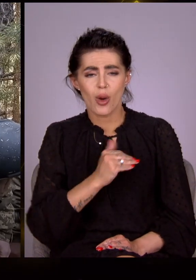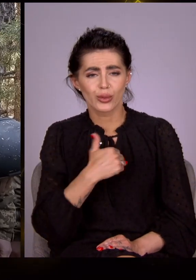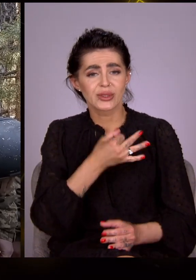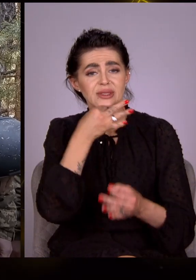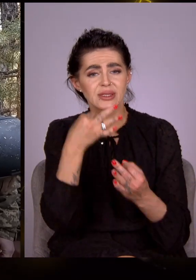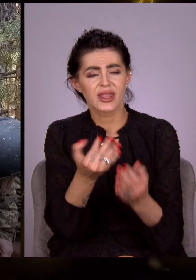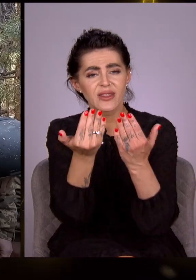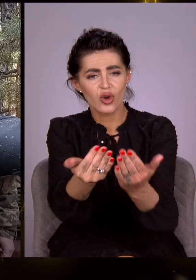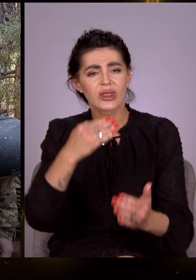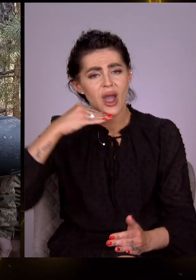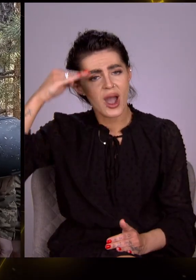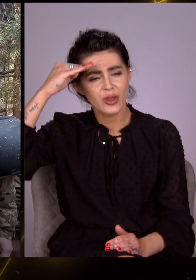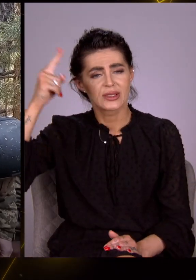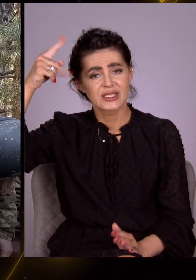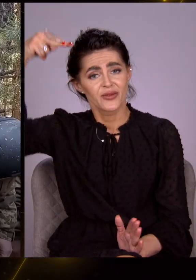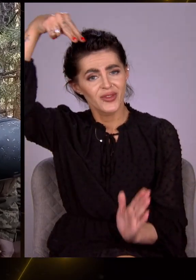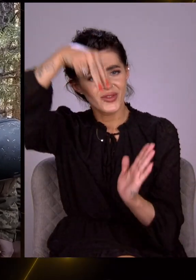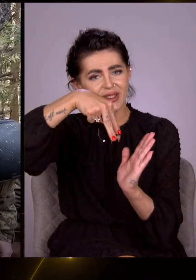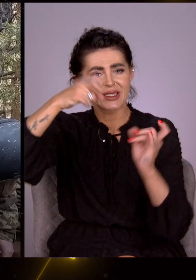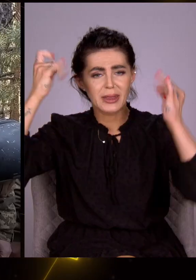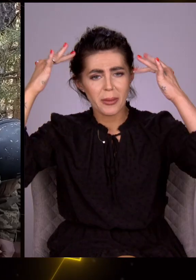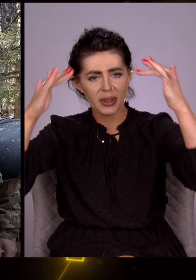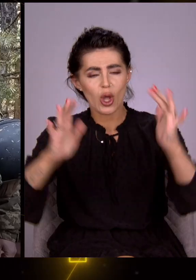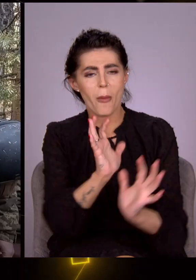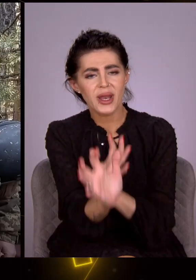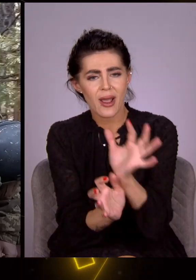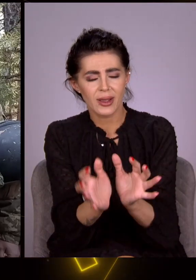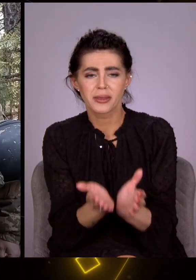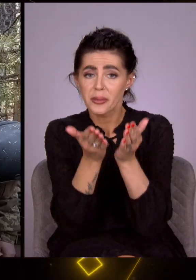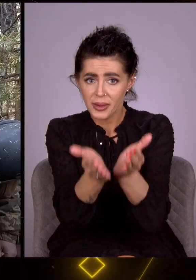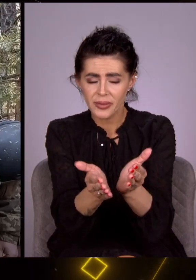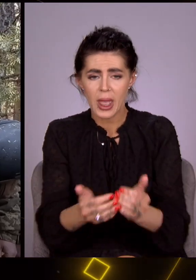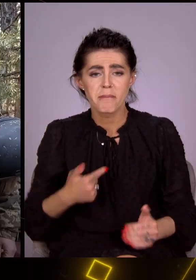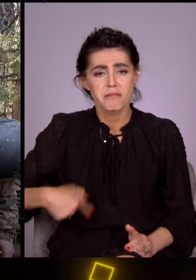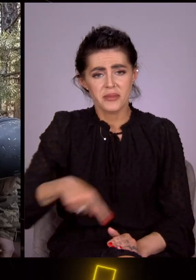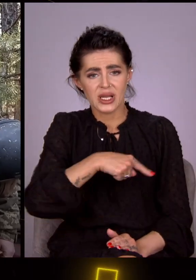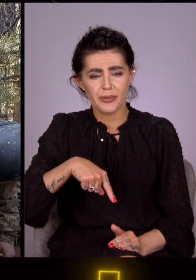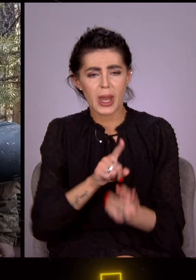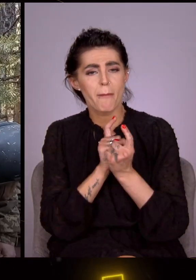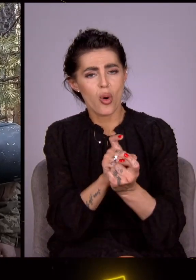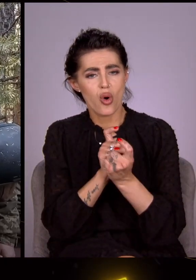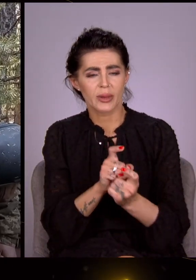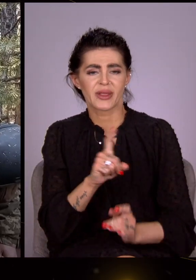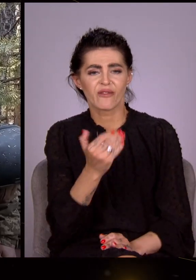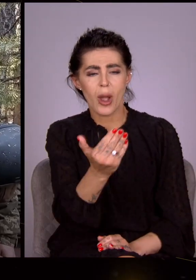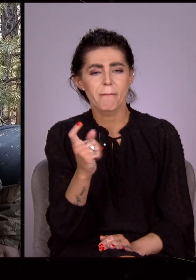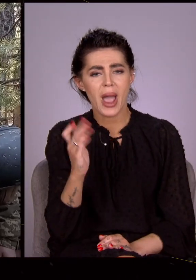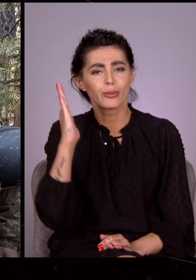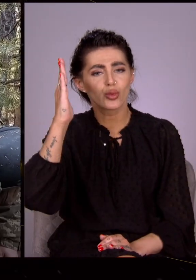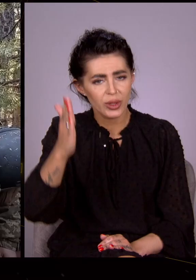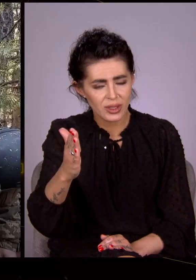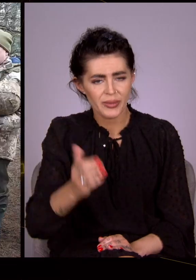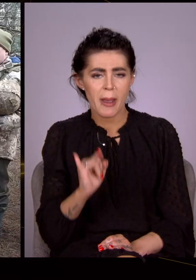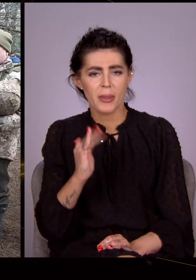тато дивиться на тебе з небес і оберігає тебе. А ми боремося тут за твоє майбутнє, за майбутнє